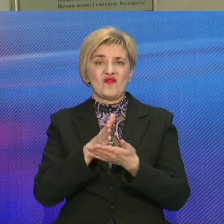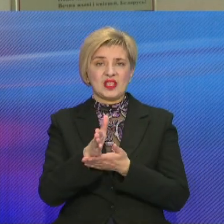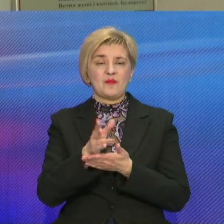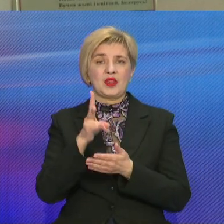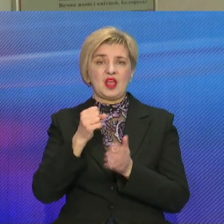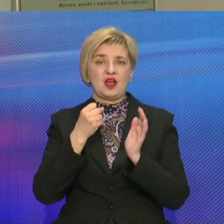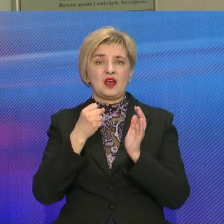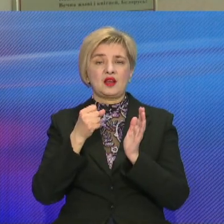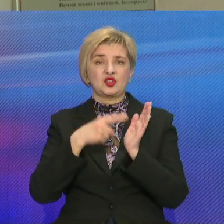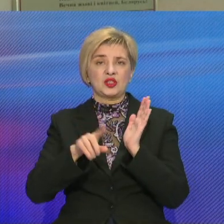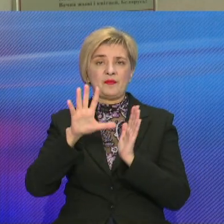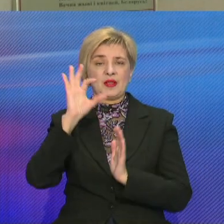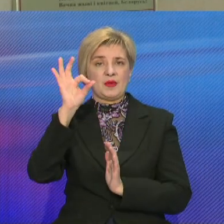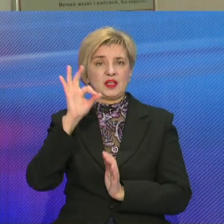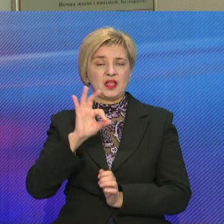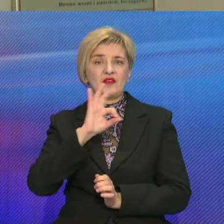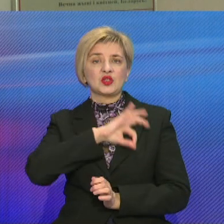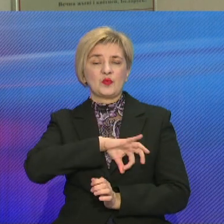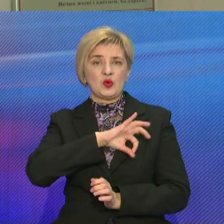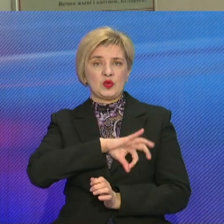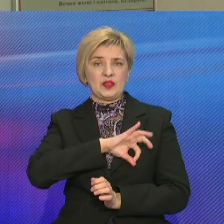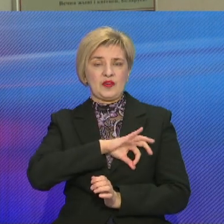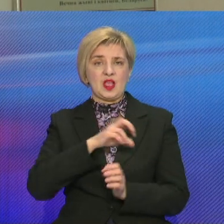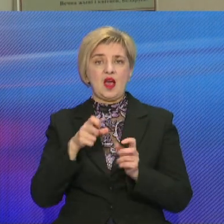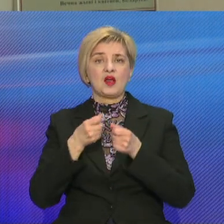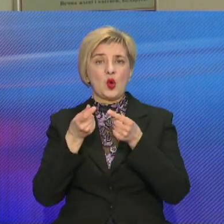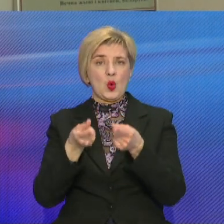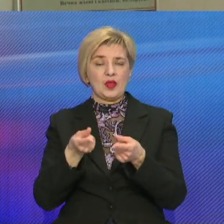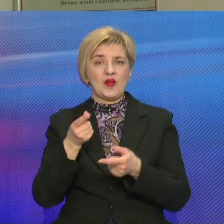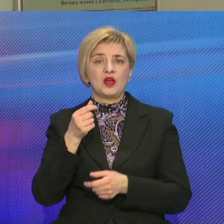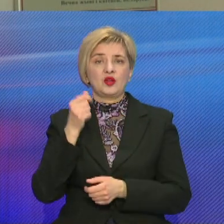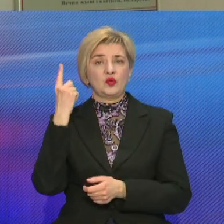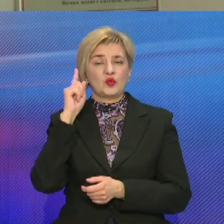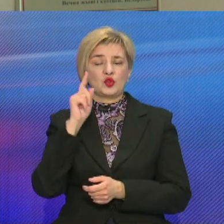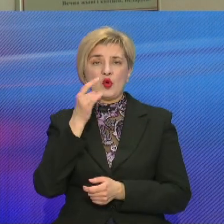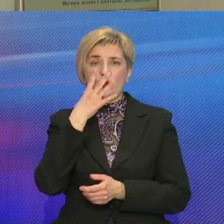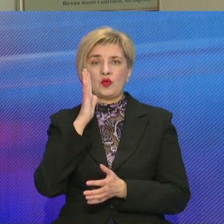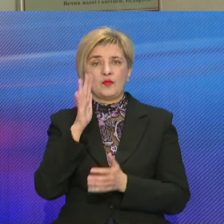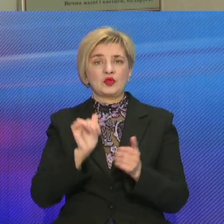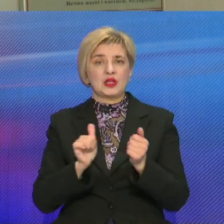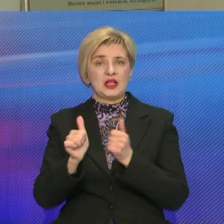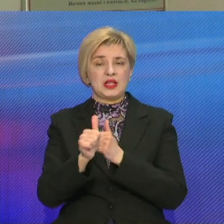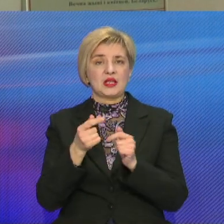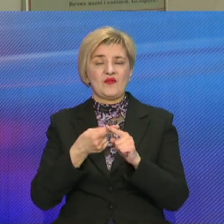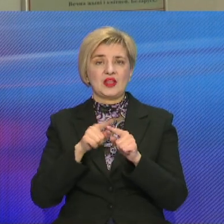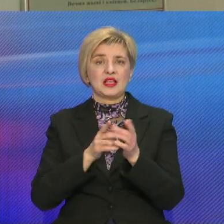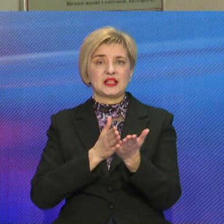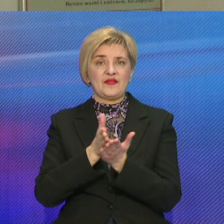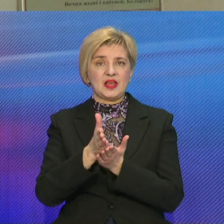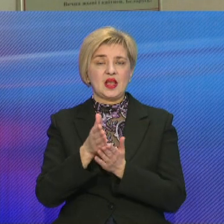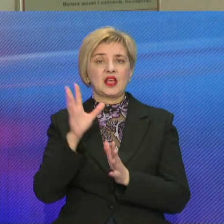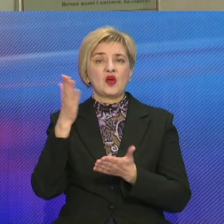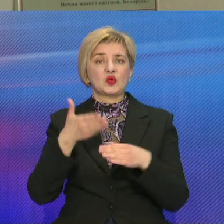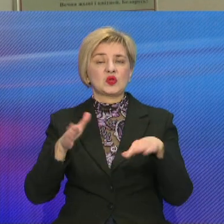коммунальных отходов. Я думаю, что Гродно действительно будет держать вот это знамя лидера в этой сфере. Но и останется у нас